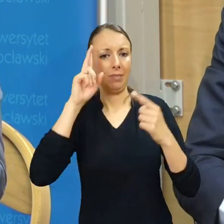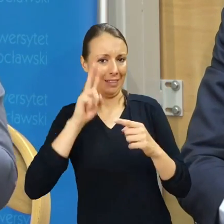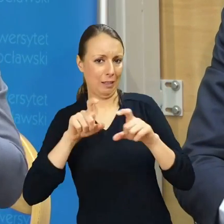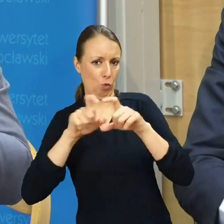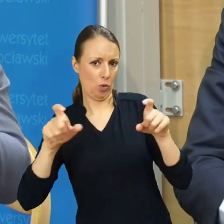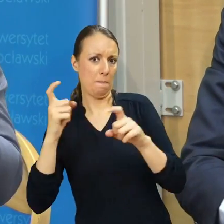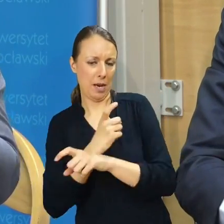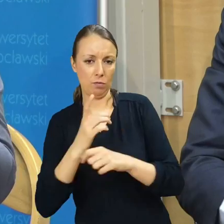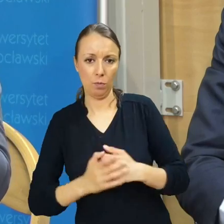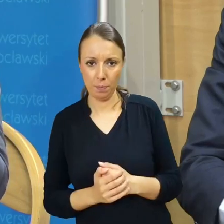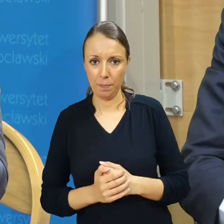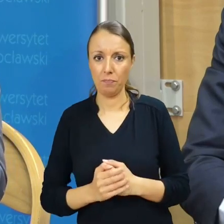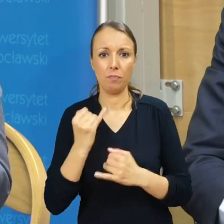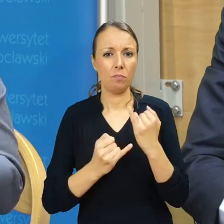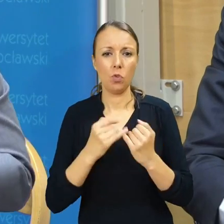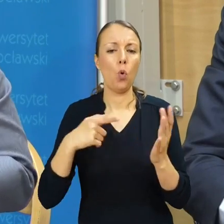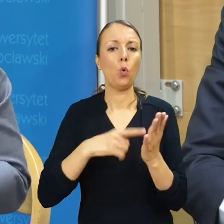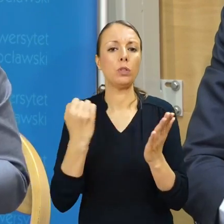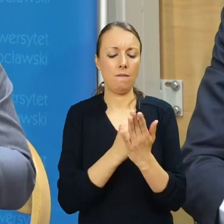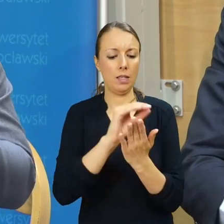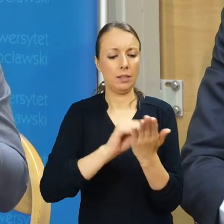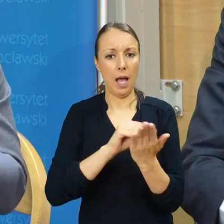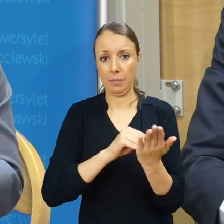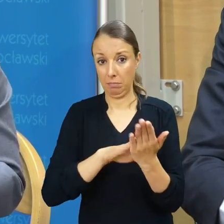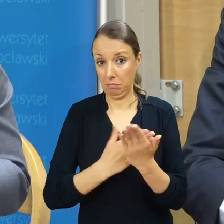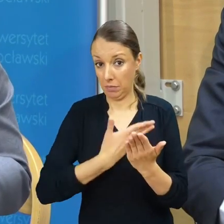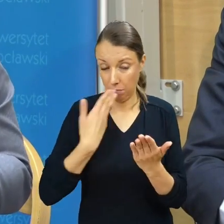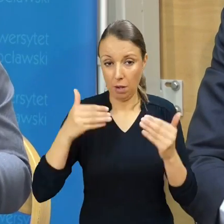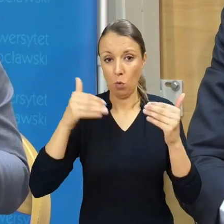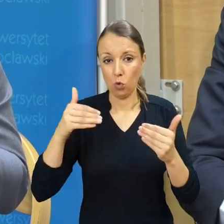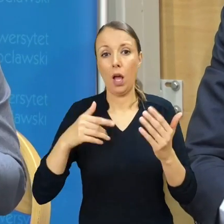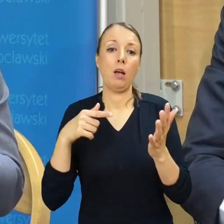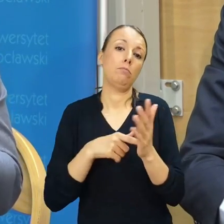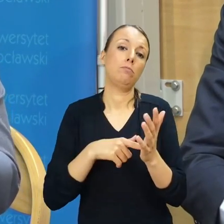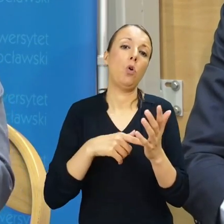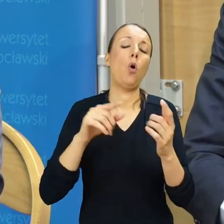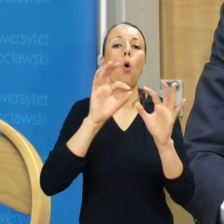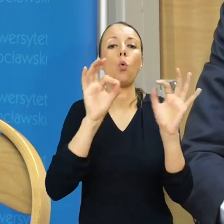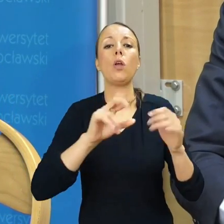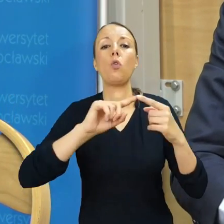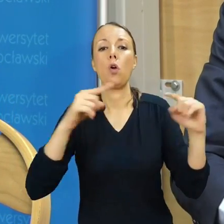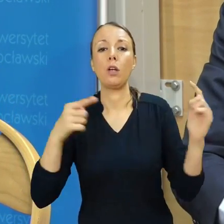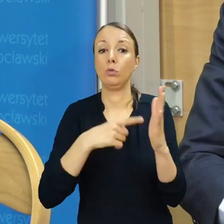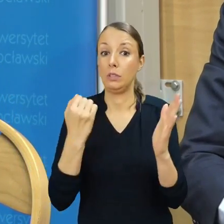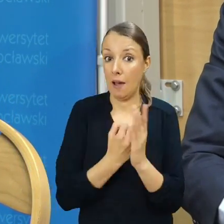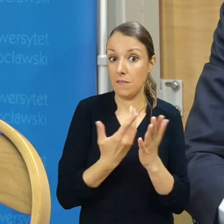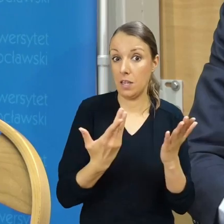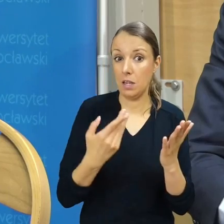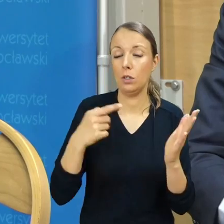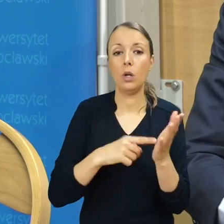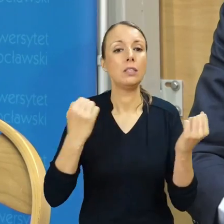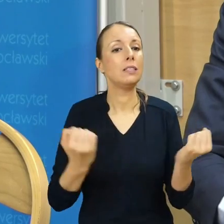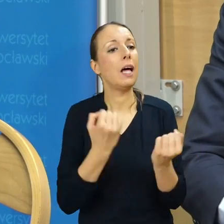nie dopowie, możemy z kontekstu ustawy, z aksjologii coś wyprowadzić, to idziemy w tym kierunku właśnie tej wykładni